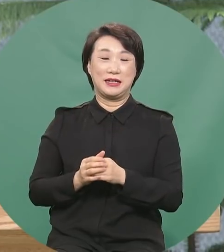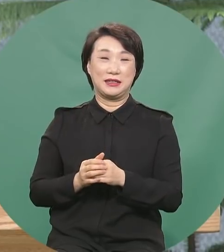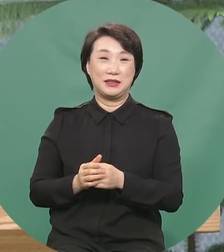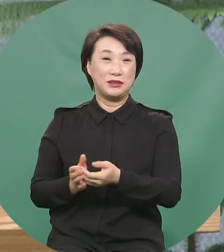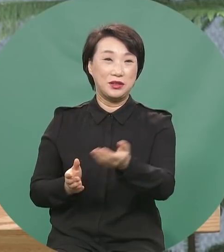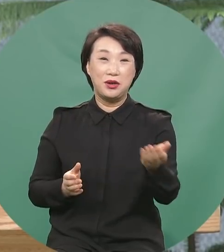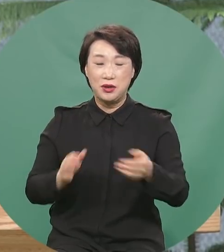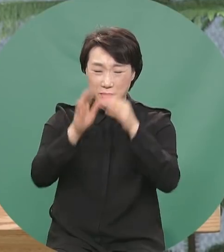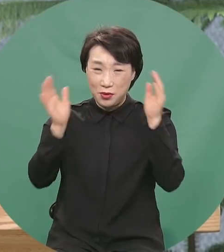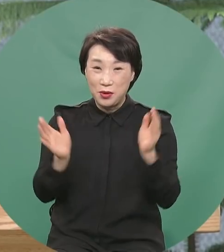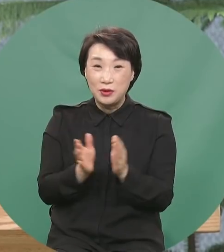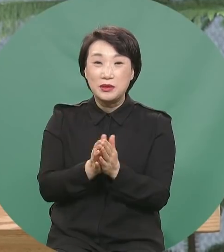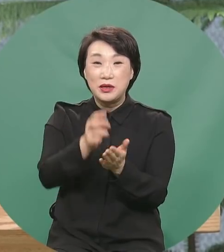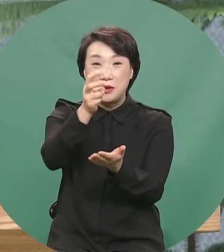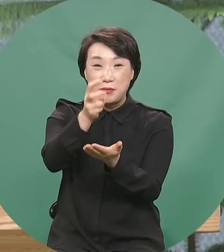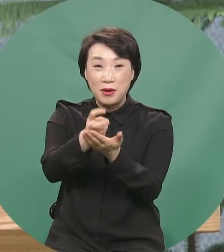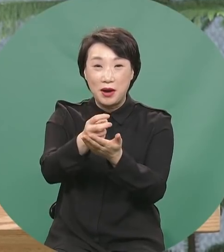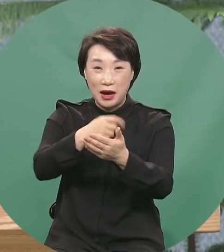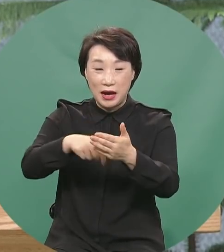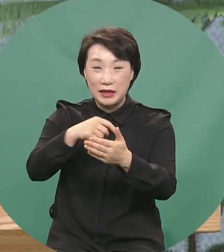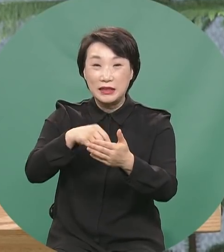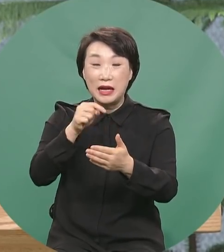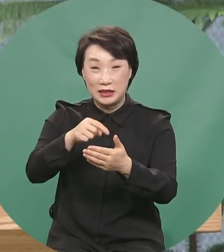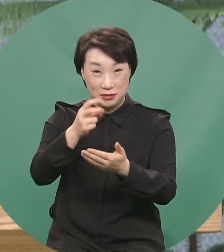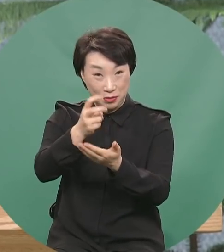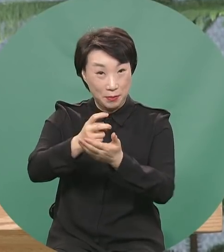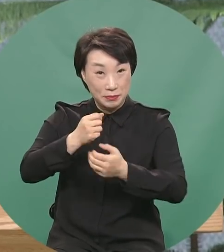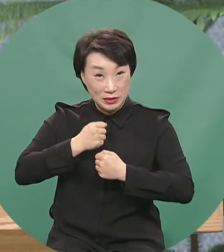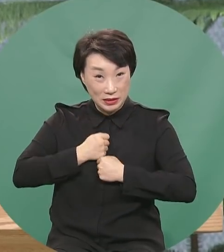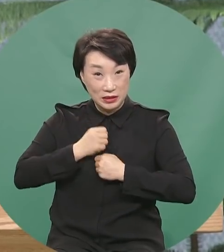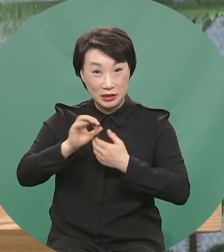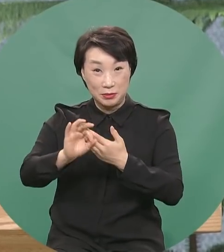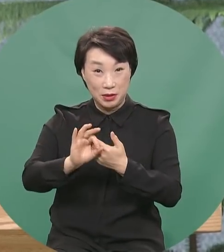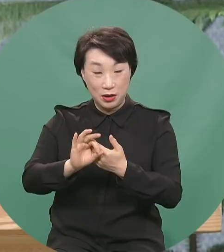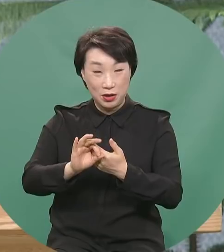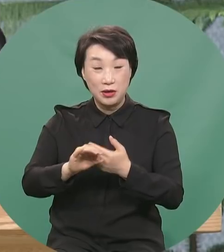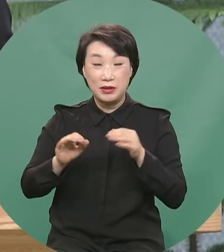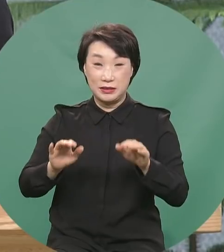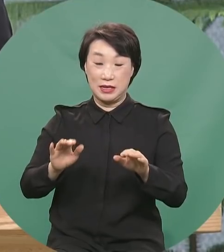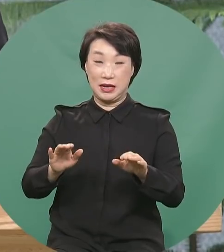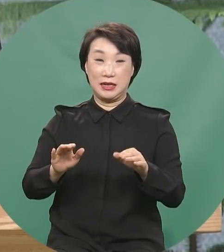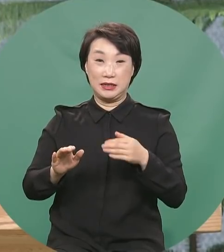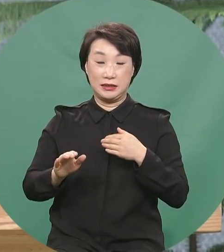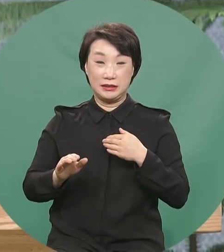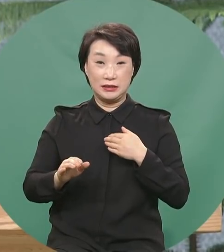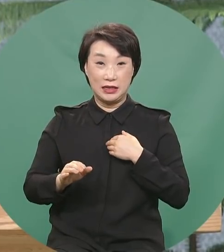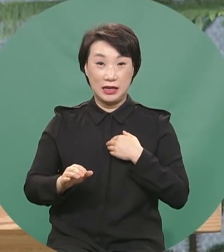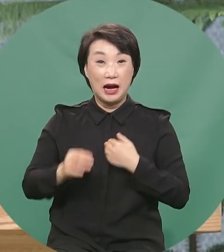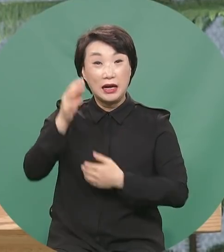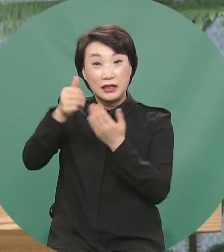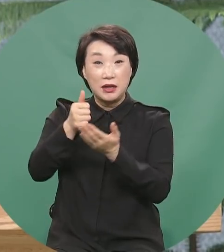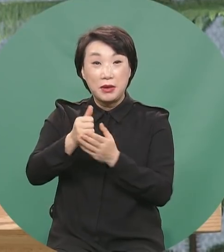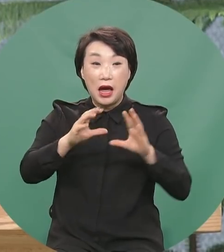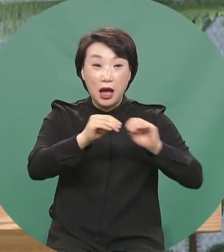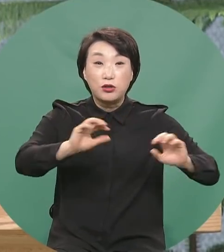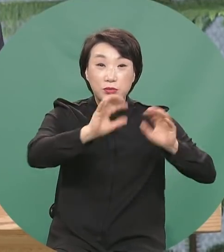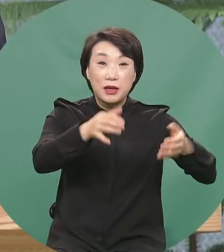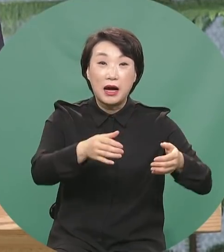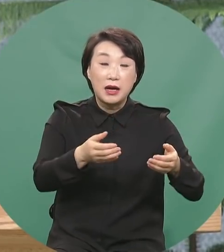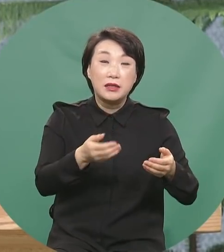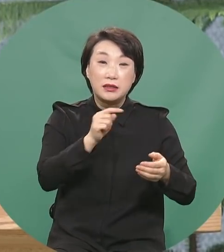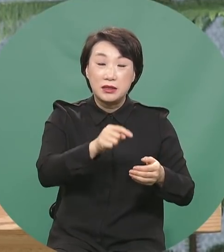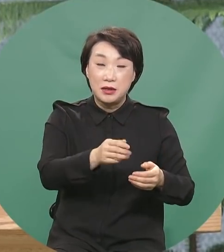모든 계명뚝에는 규례를 지키면 내가 애굽 사람에게 내린